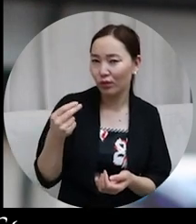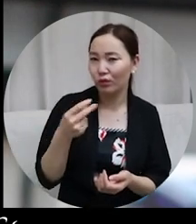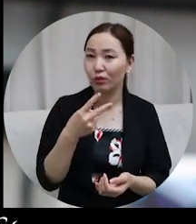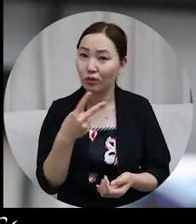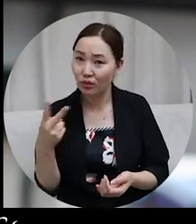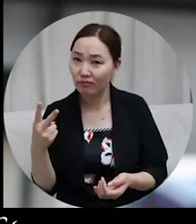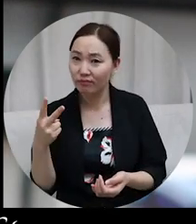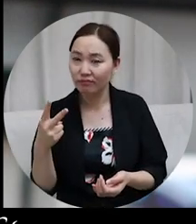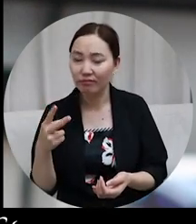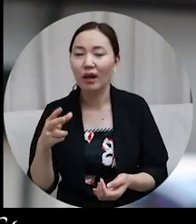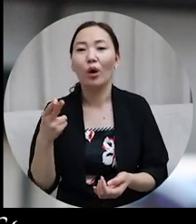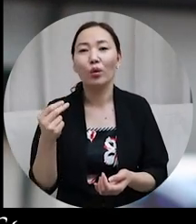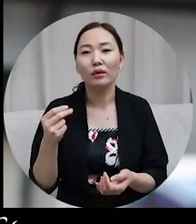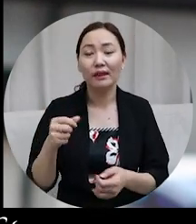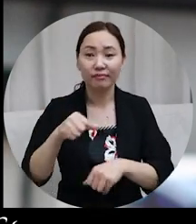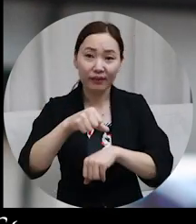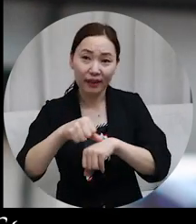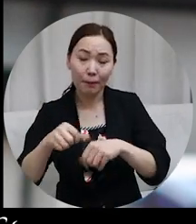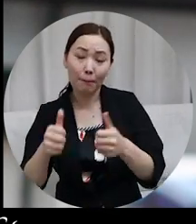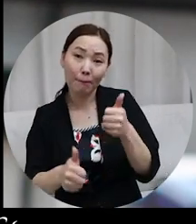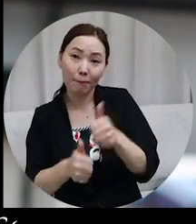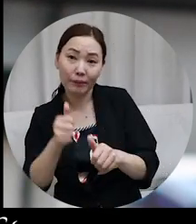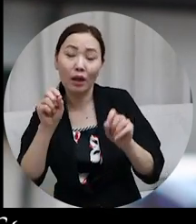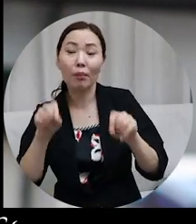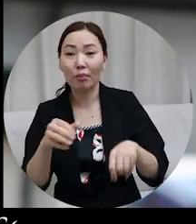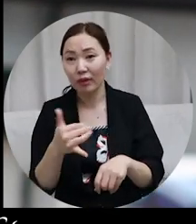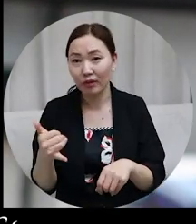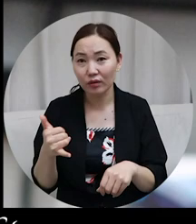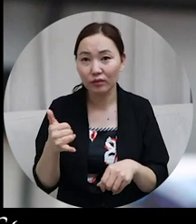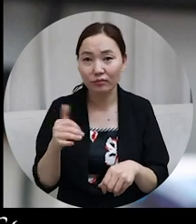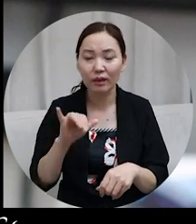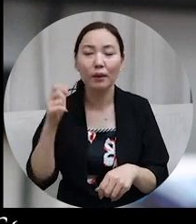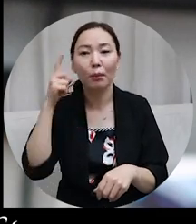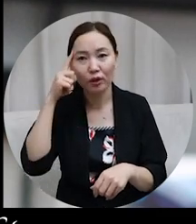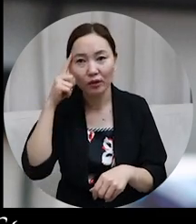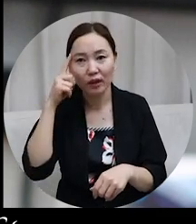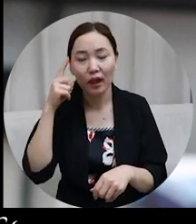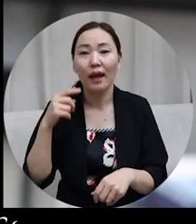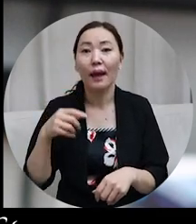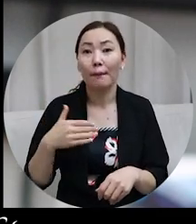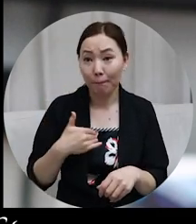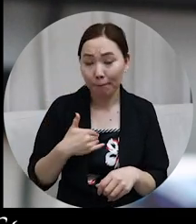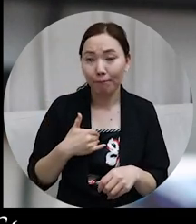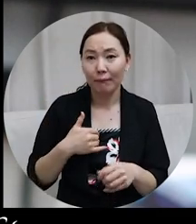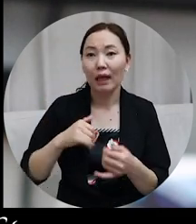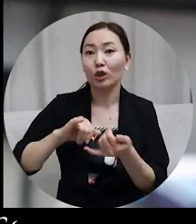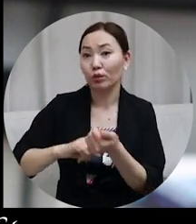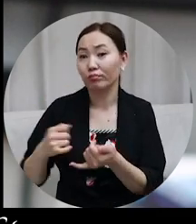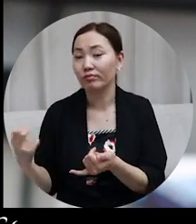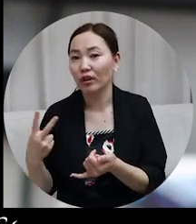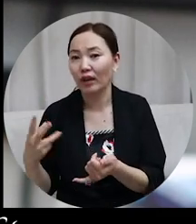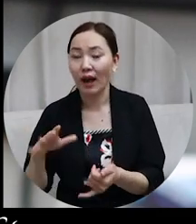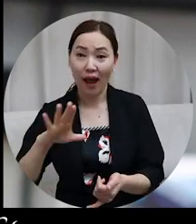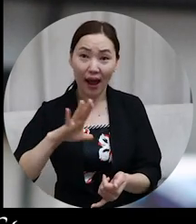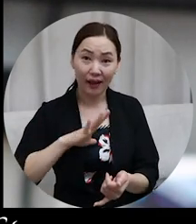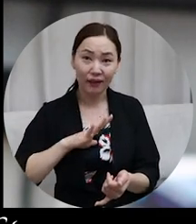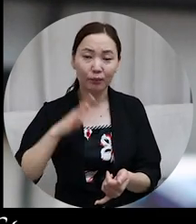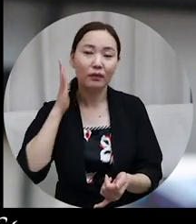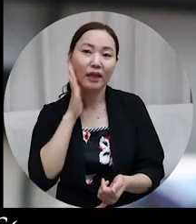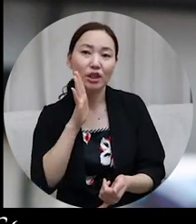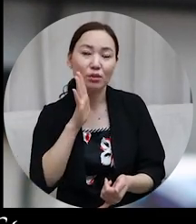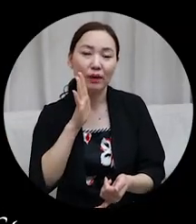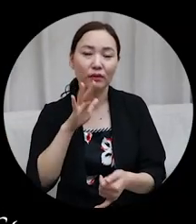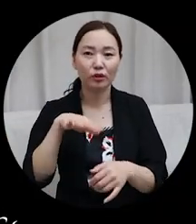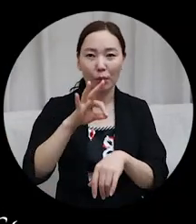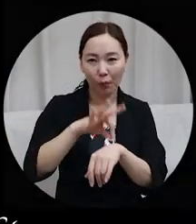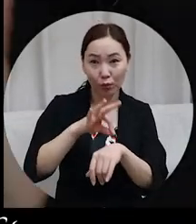явдлууд болоод өнгөрсөн тө. Одоо ч бас хаяа ингэ бодоод яг үний юм болов үтрэх хашаалгад тийм үнэхээр юм болоод өнгөрчихөө гэд